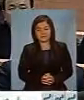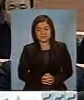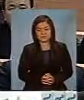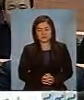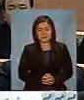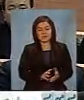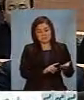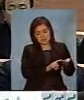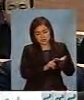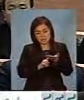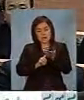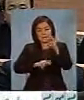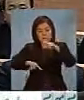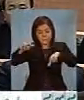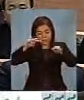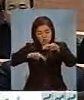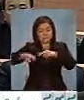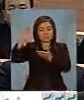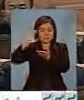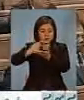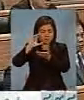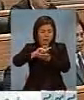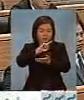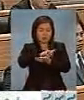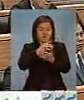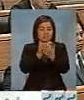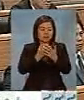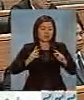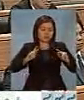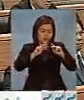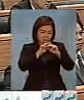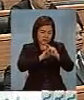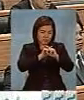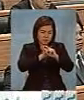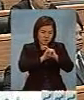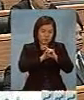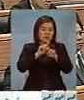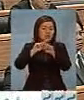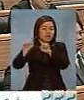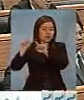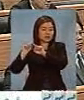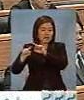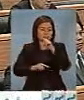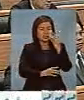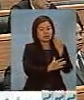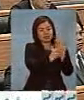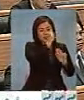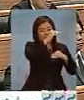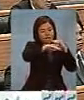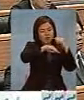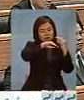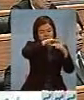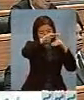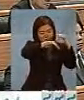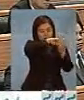ารณาของสำนักงบประมาณกระทรวงการคลังบุคลากรของทั้งสองหน่วยงานนี้ถือเ